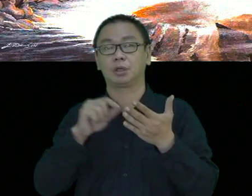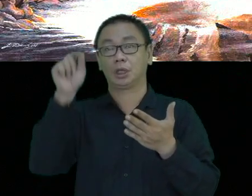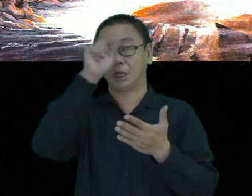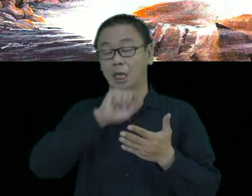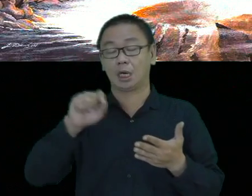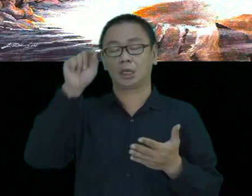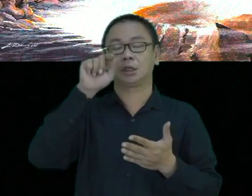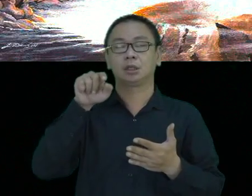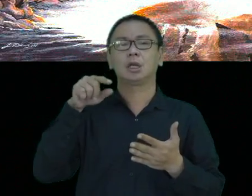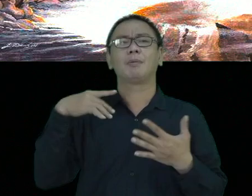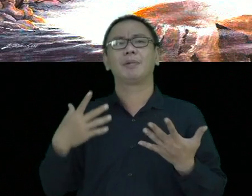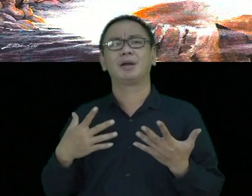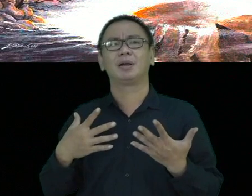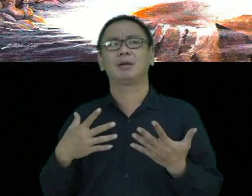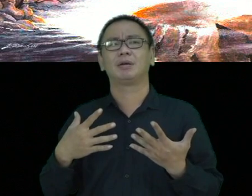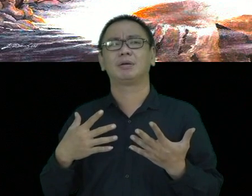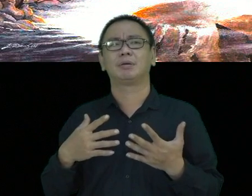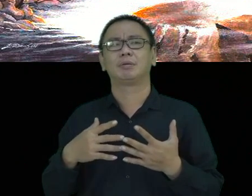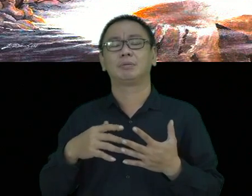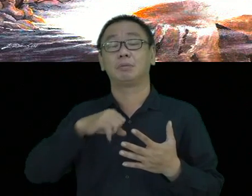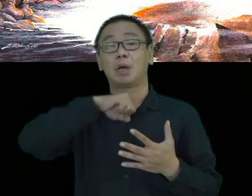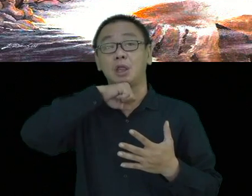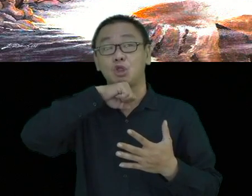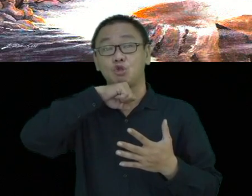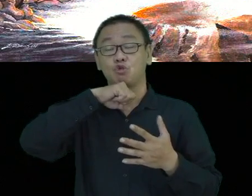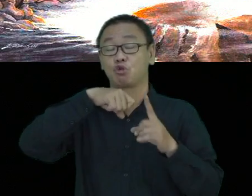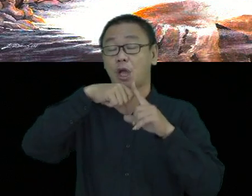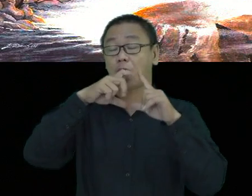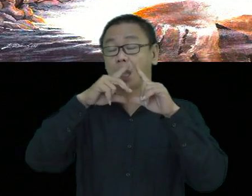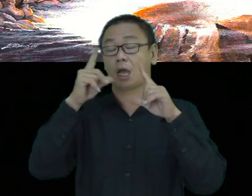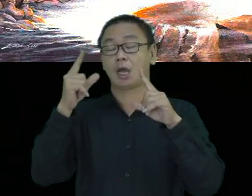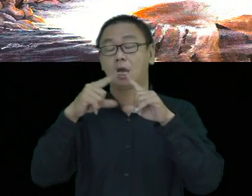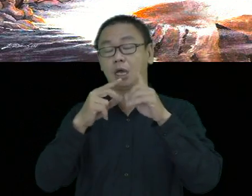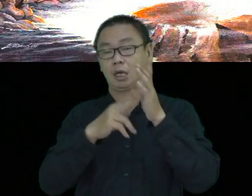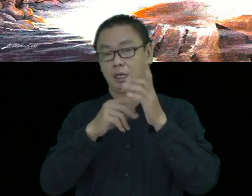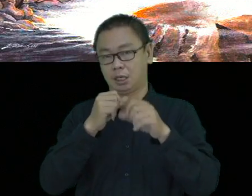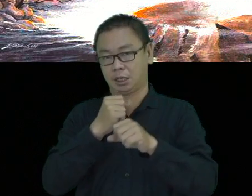sih? Batu karang kan? Tetapi ini